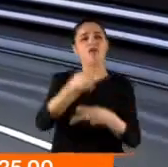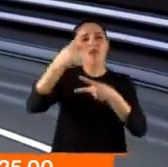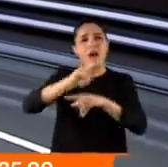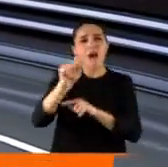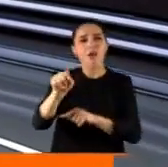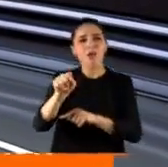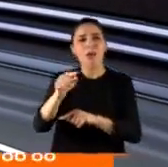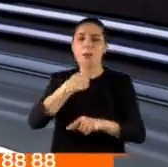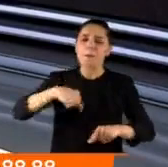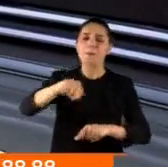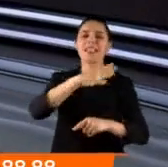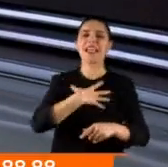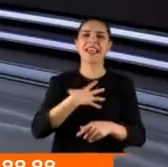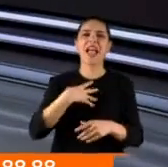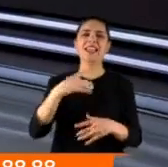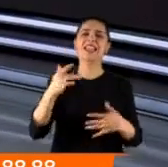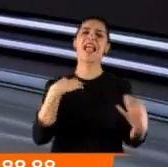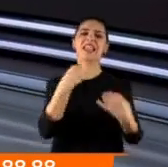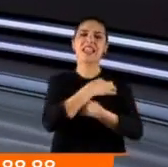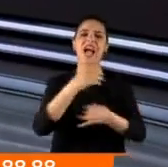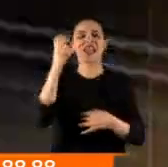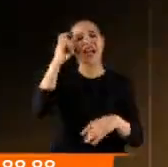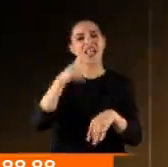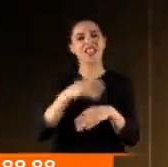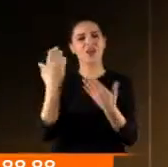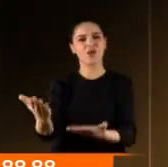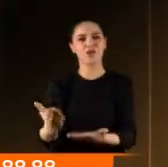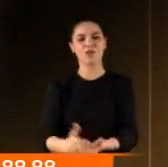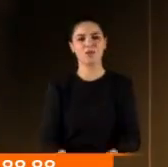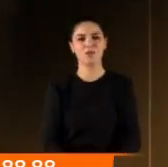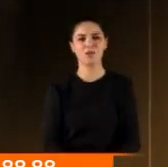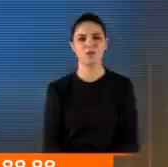ayrıldı. Biz de saygı ve rahmetle anıyoruz.